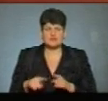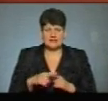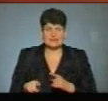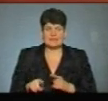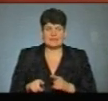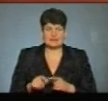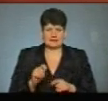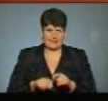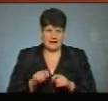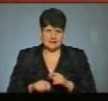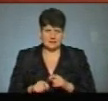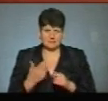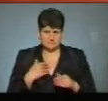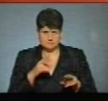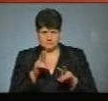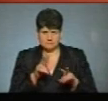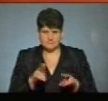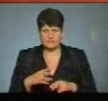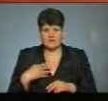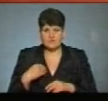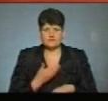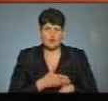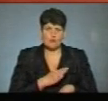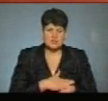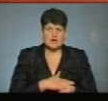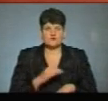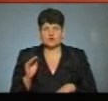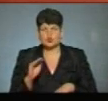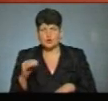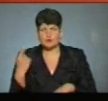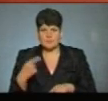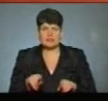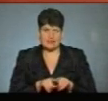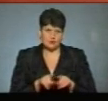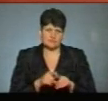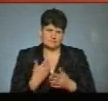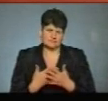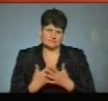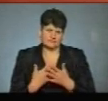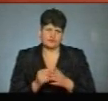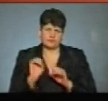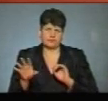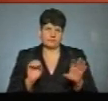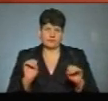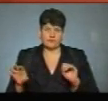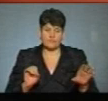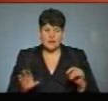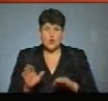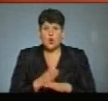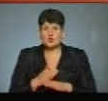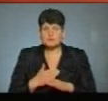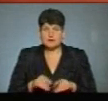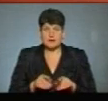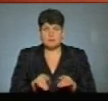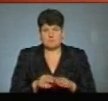тестів експрес, які сьогодні прийшли, ми дещо простежили, власне, до Львівської, Полтавської та Житомирської області також приблизна кількість прийшла. Я